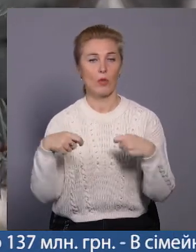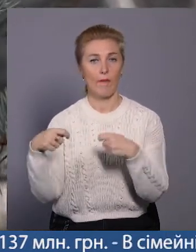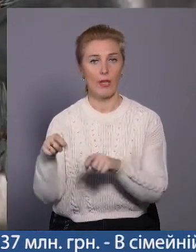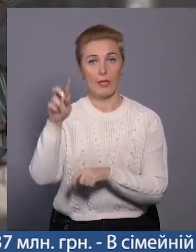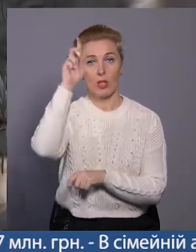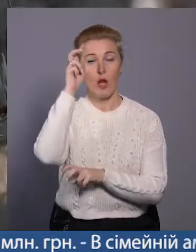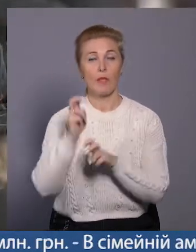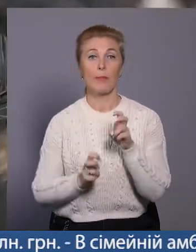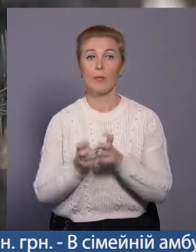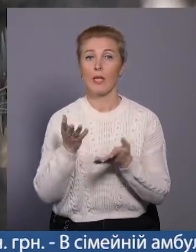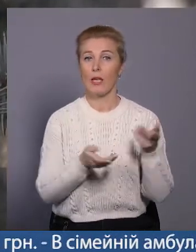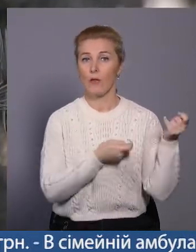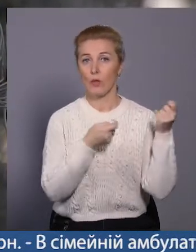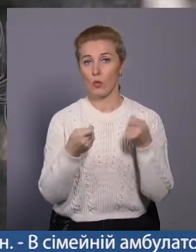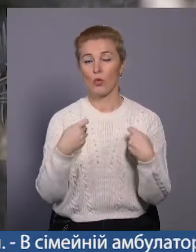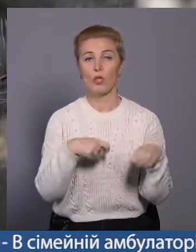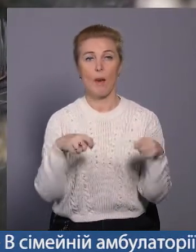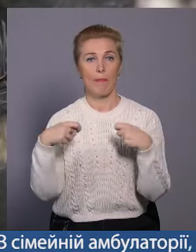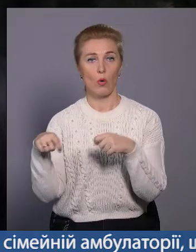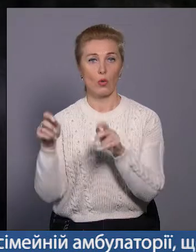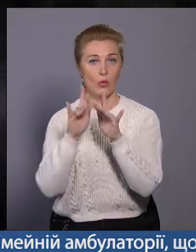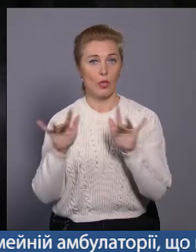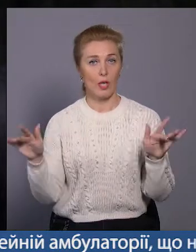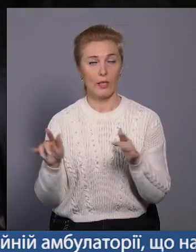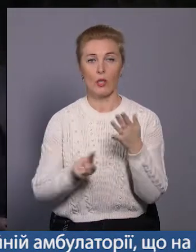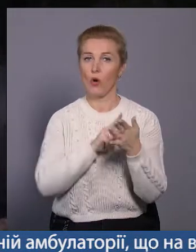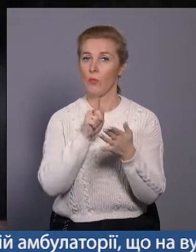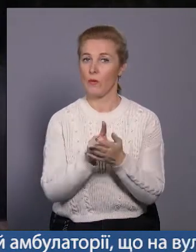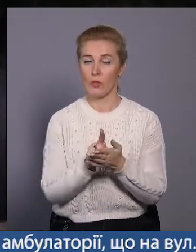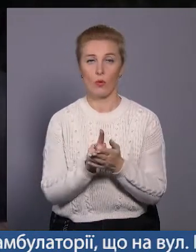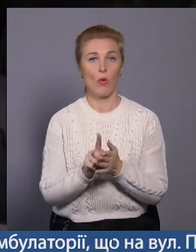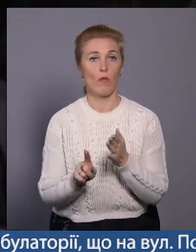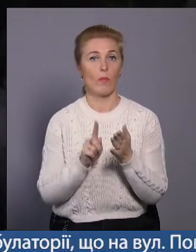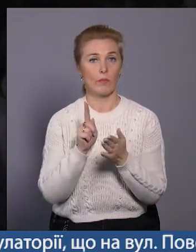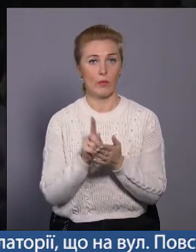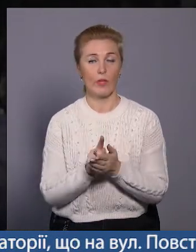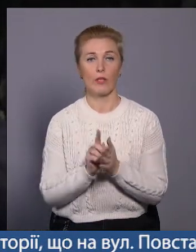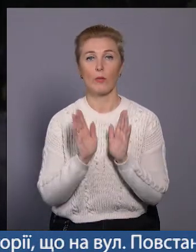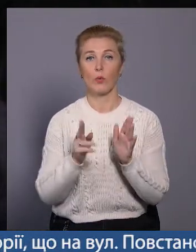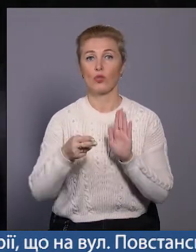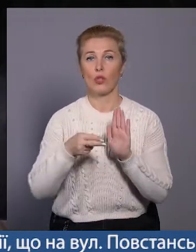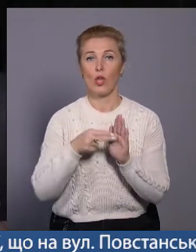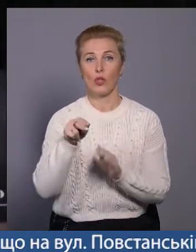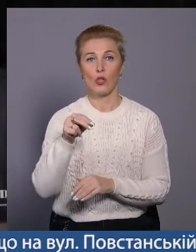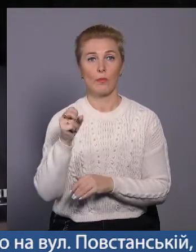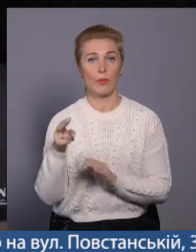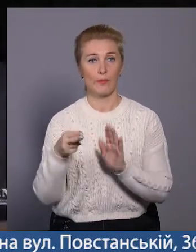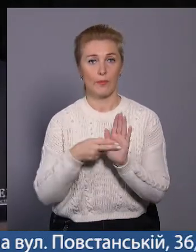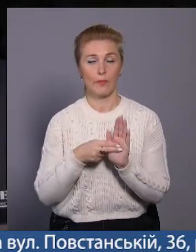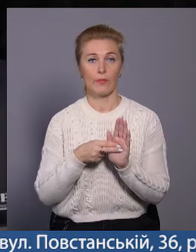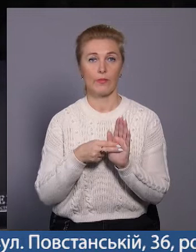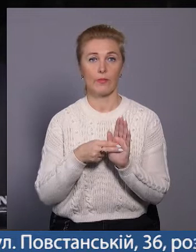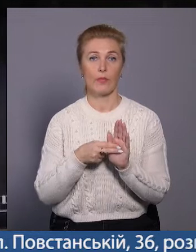Державні підприємства, які везуть ялинки на продаж, в них обов'язково мають бути, вони мають бути чіповані. На чіпі